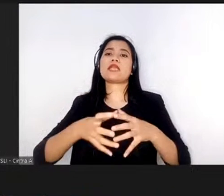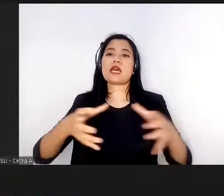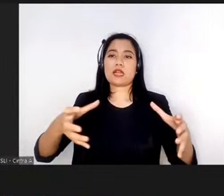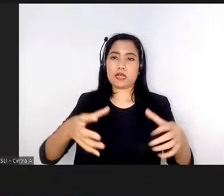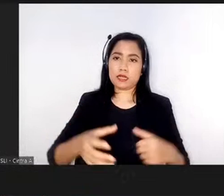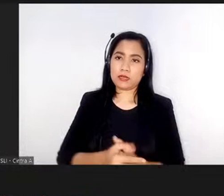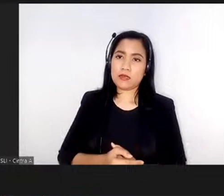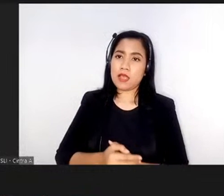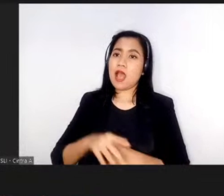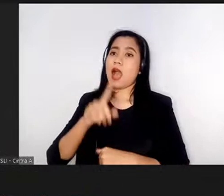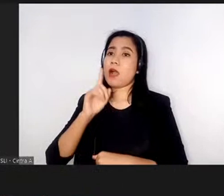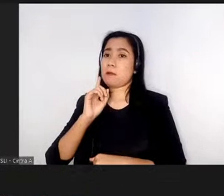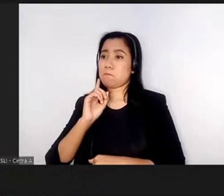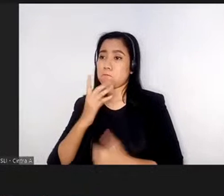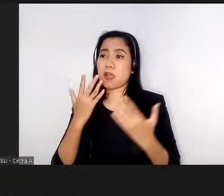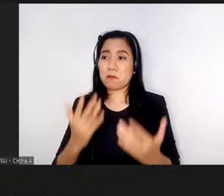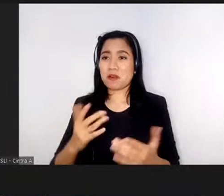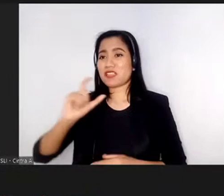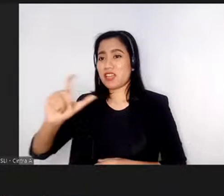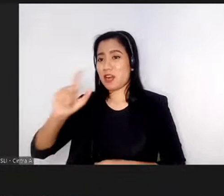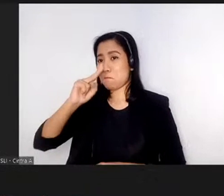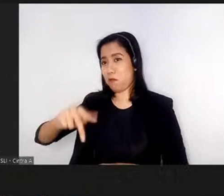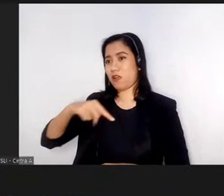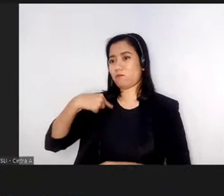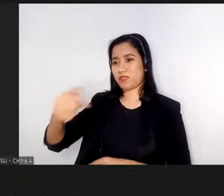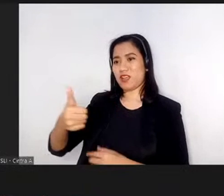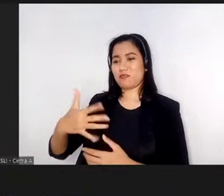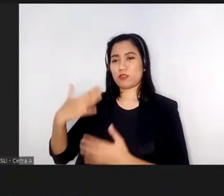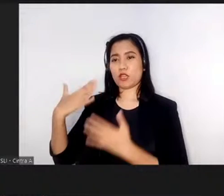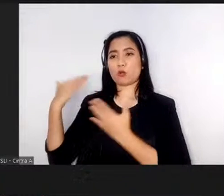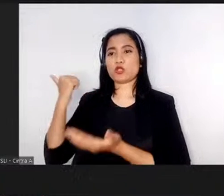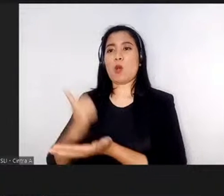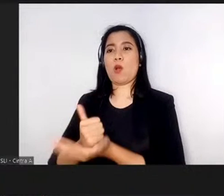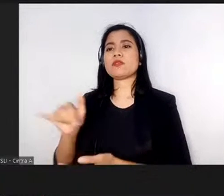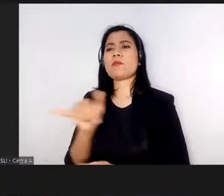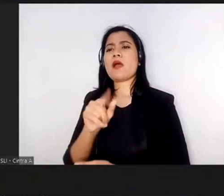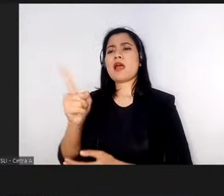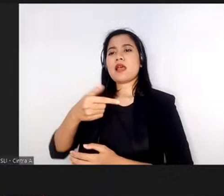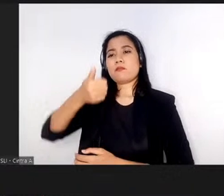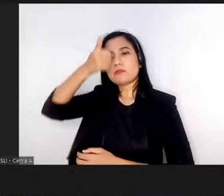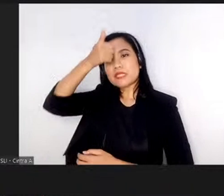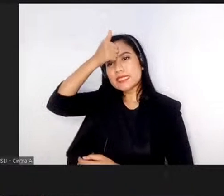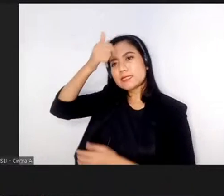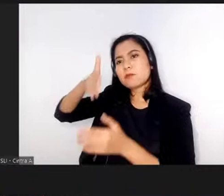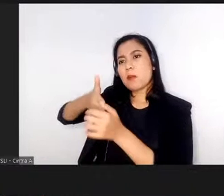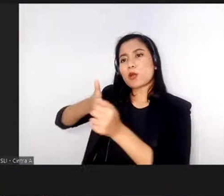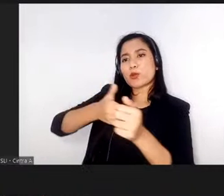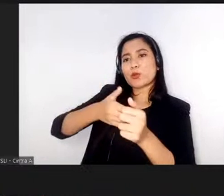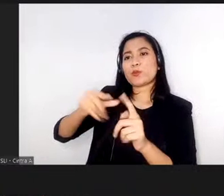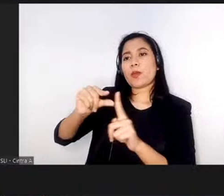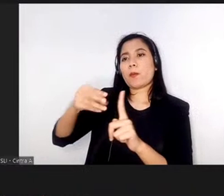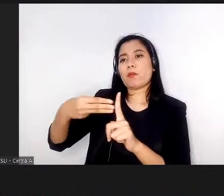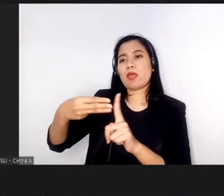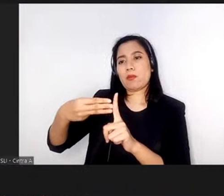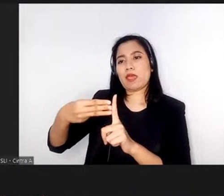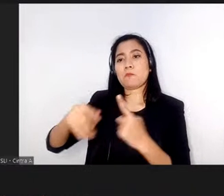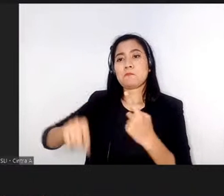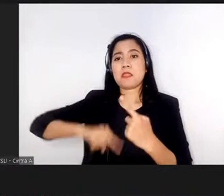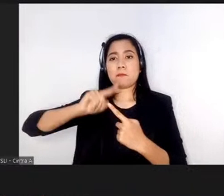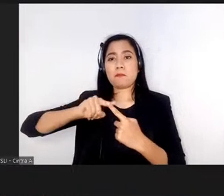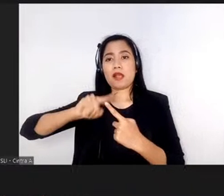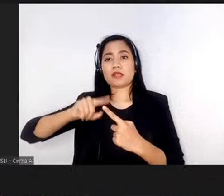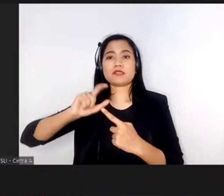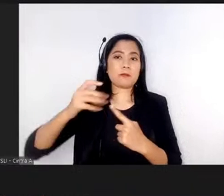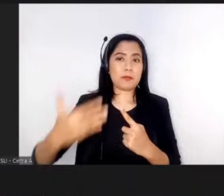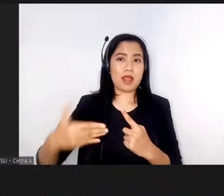bahwa kegiatan peminjaman mereka itu bertanggung jawab dan sejalan dengan prinsip-prinsip pemandu PBB pertama langkah pertama adalah bank